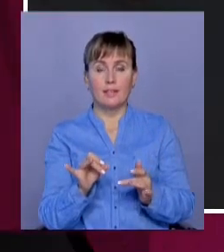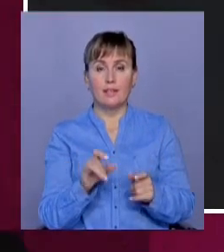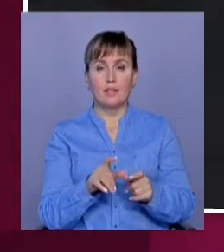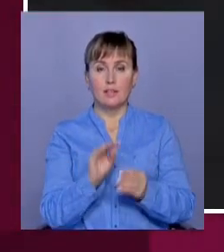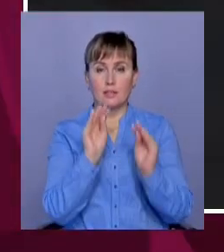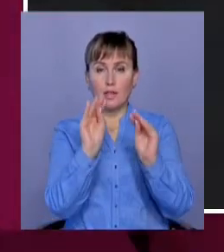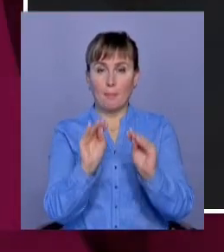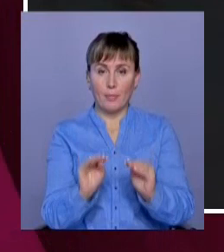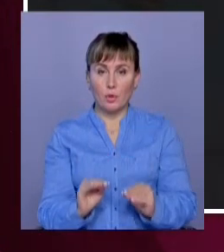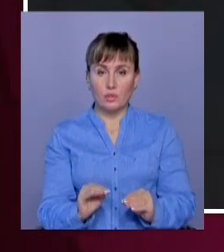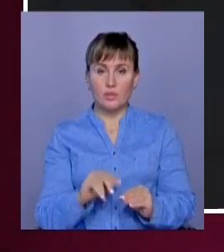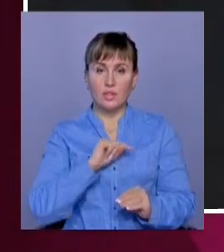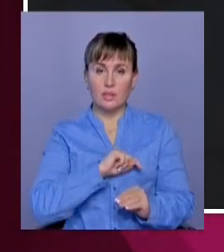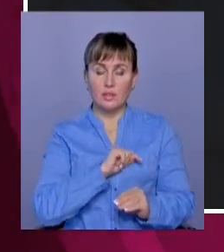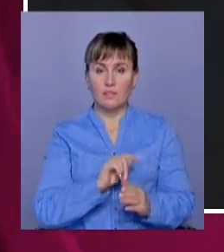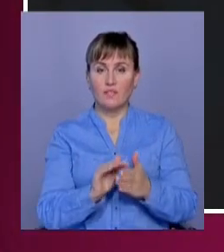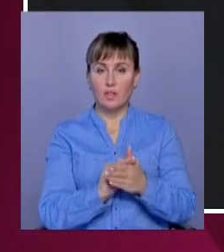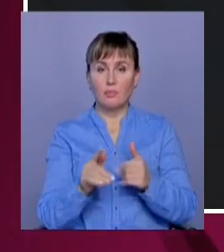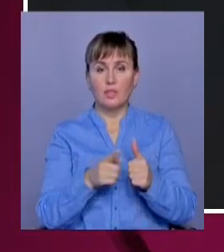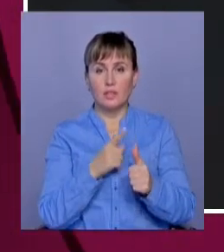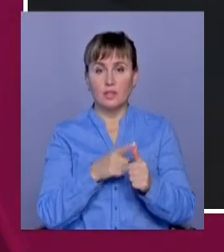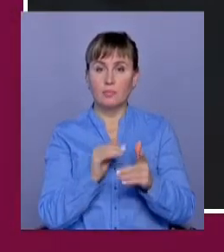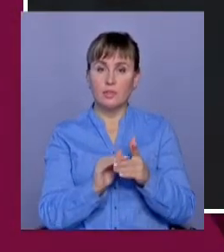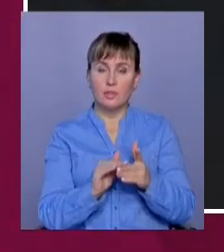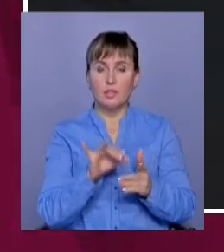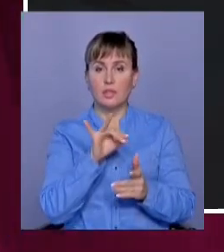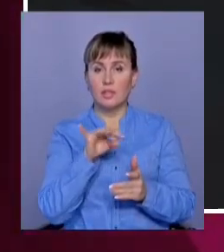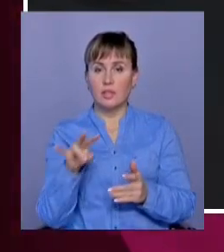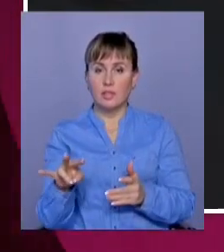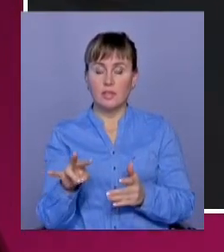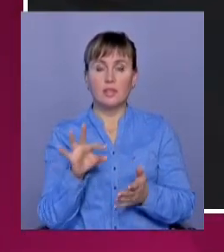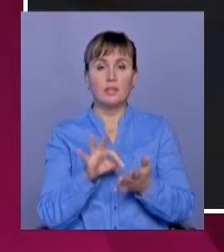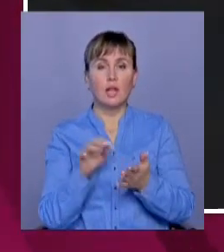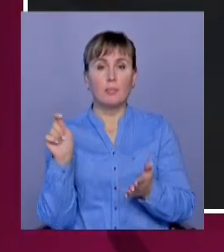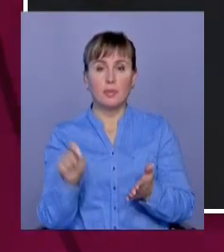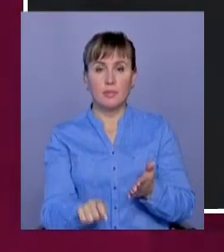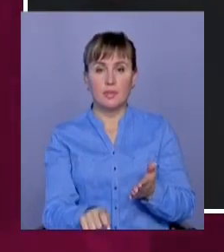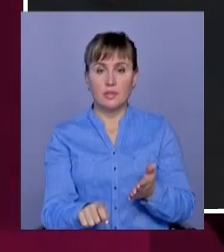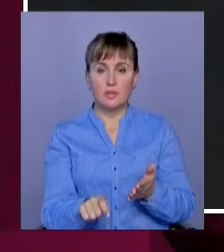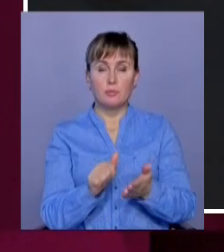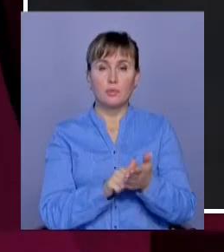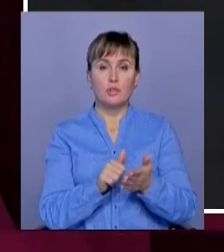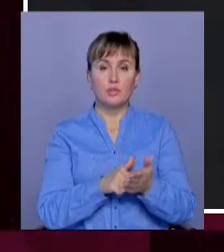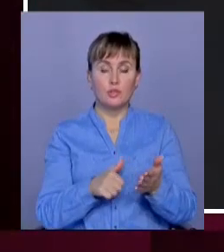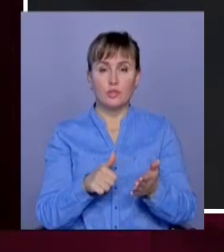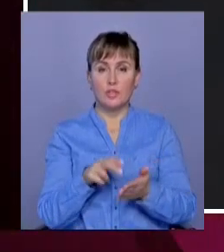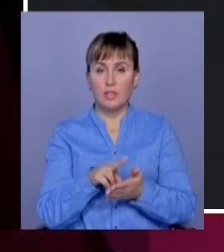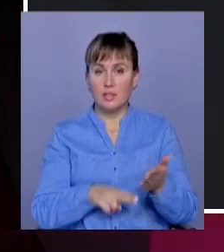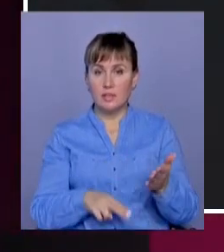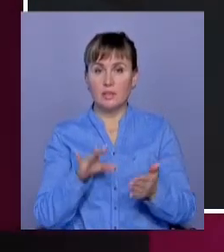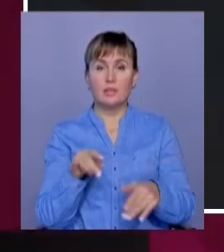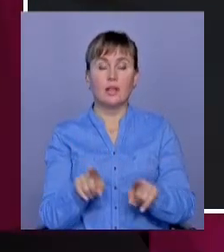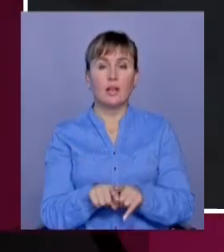заполнить данные то есть и на ребенка цель прибытия причины регистрации а